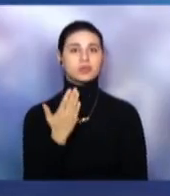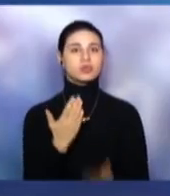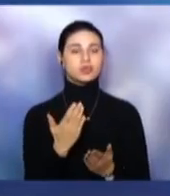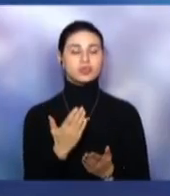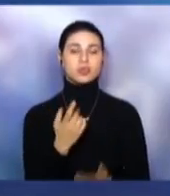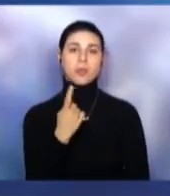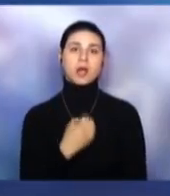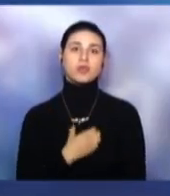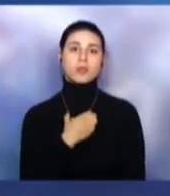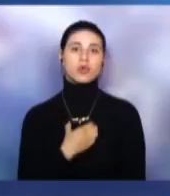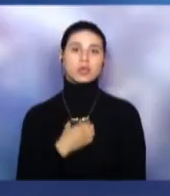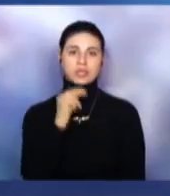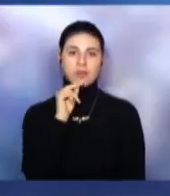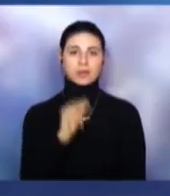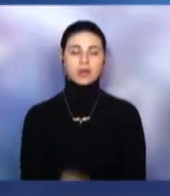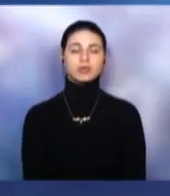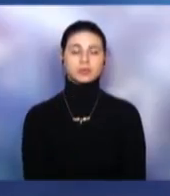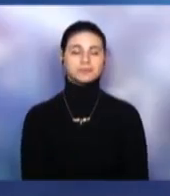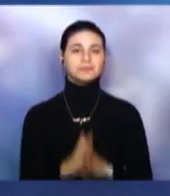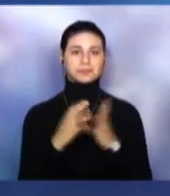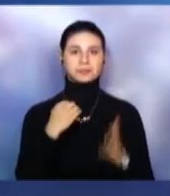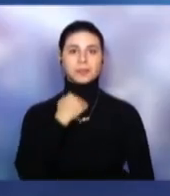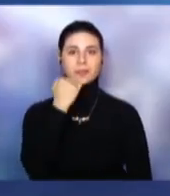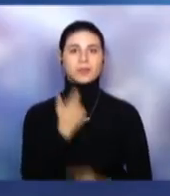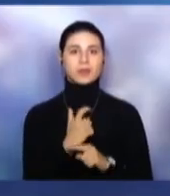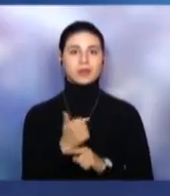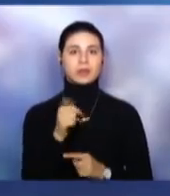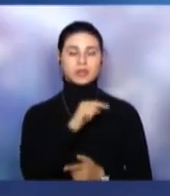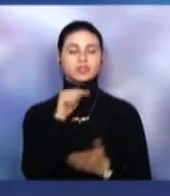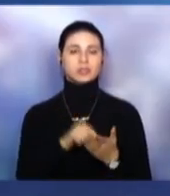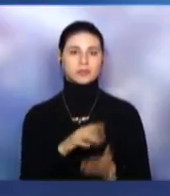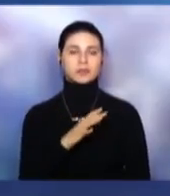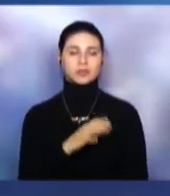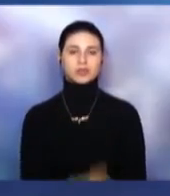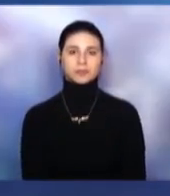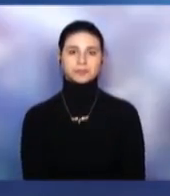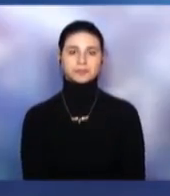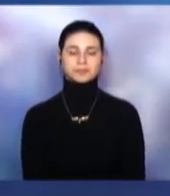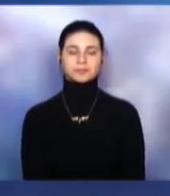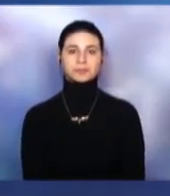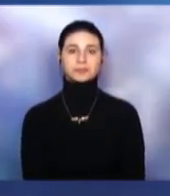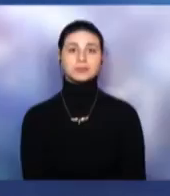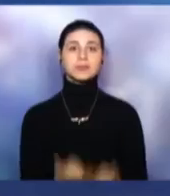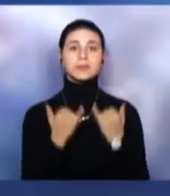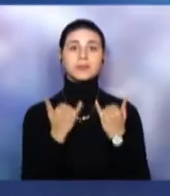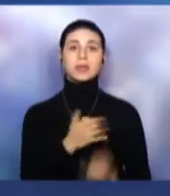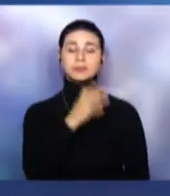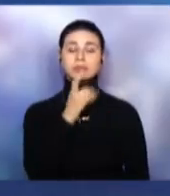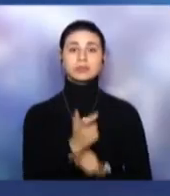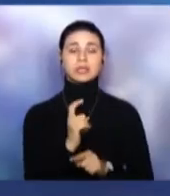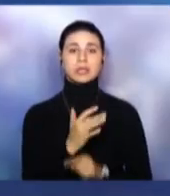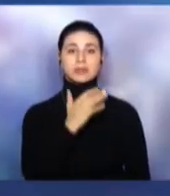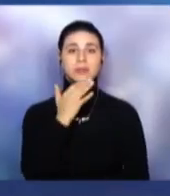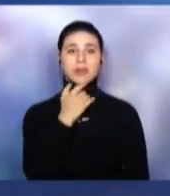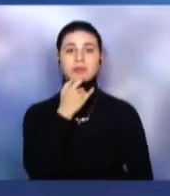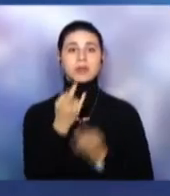ბატონო, ბრონხიც დავაბრალოთ. ძალიან დიდი მადლობა, ძალიან კარგი კითხვა დაგვისვით, დიდი მადლობა. ამ სეზონზე ალბათ ძალიან ბევრ